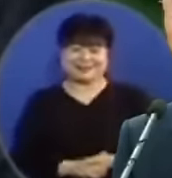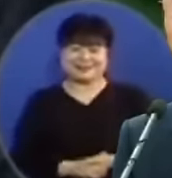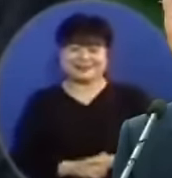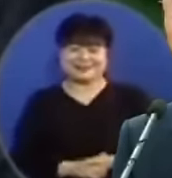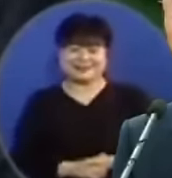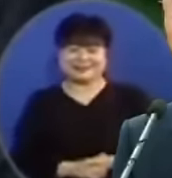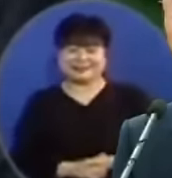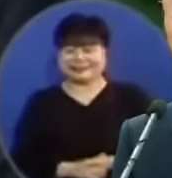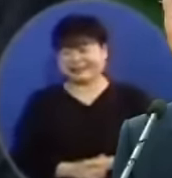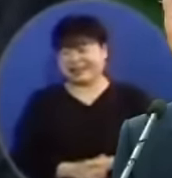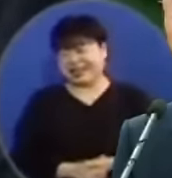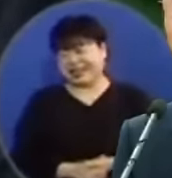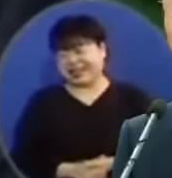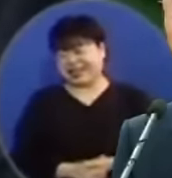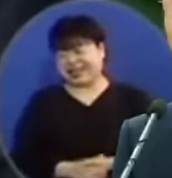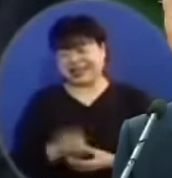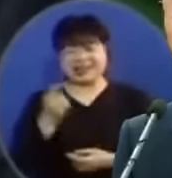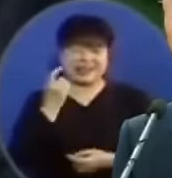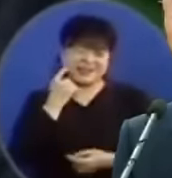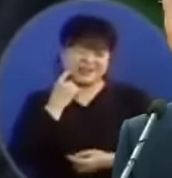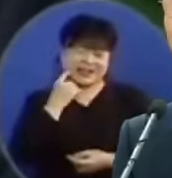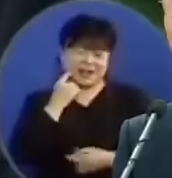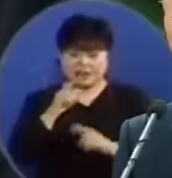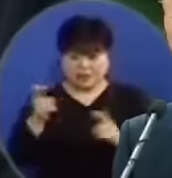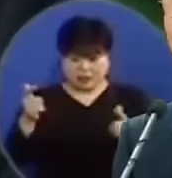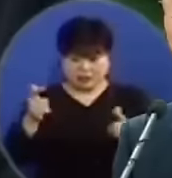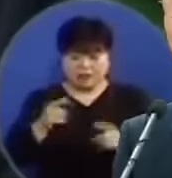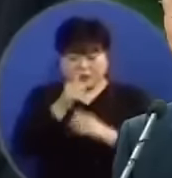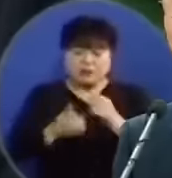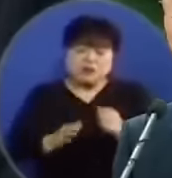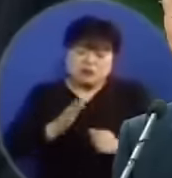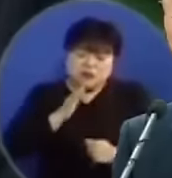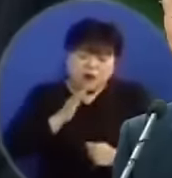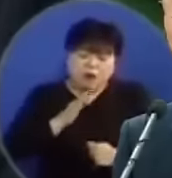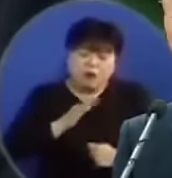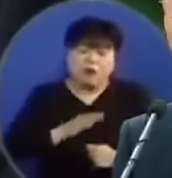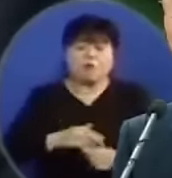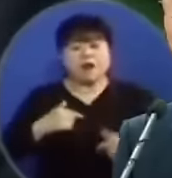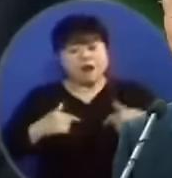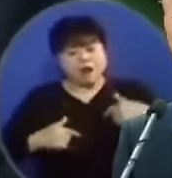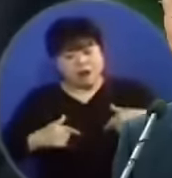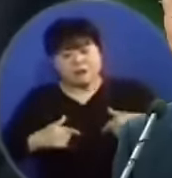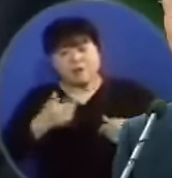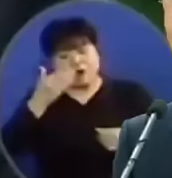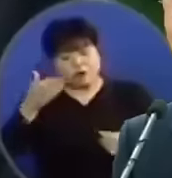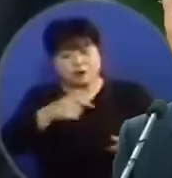에이, 과장했겠지. 과장 아닙니다. 하나님이 정말로 여러분을 기뻐 안 하시면